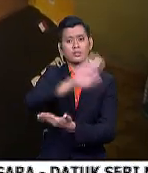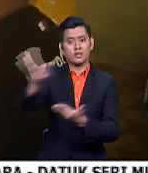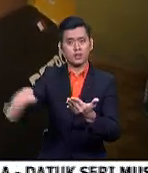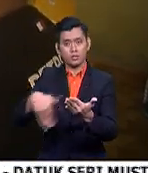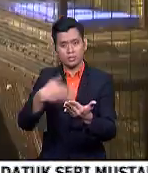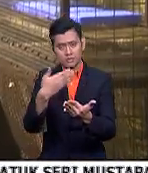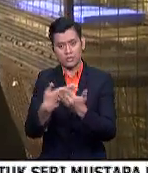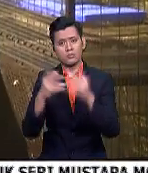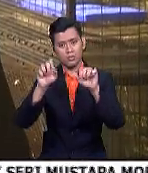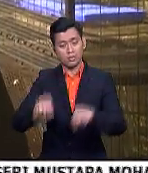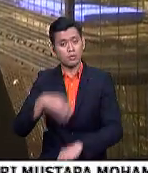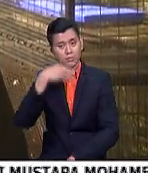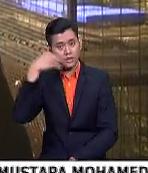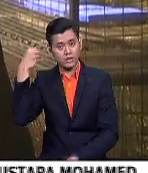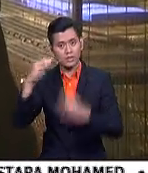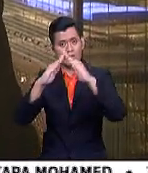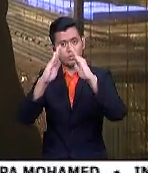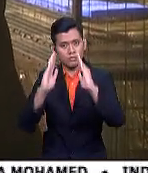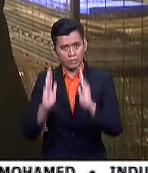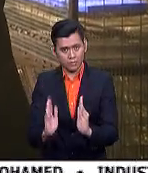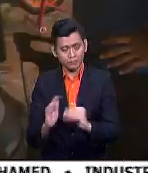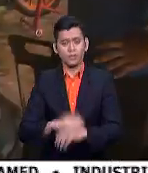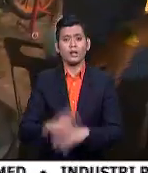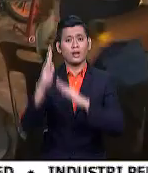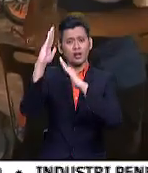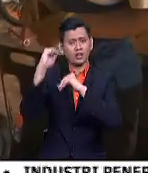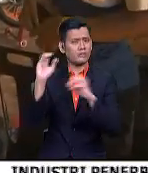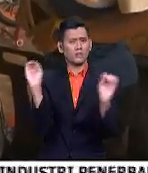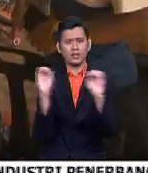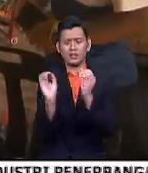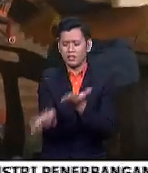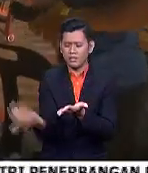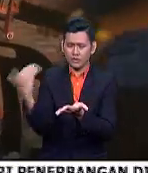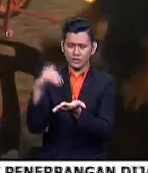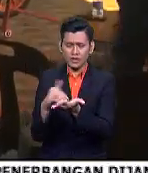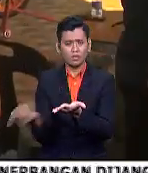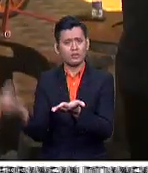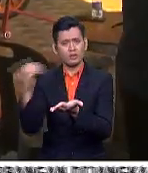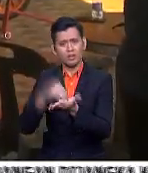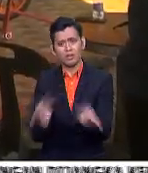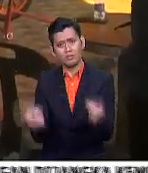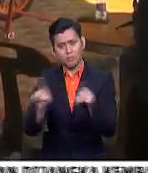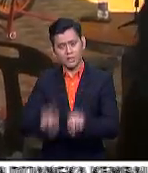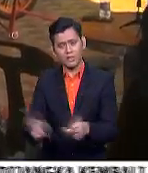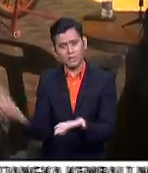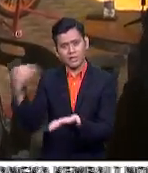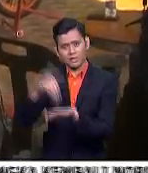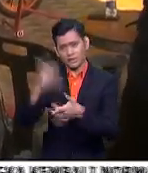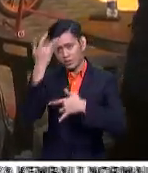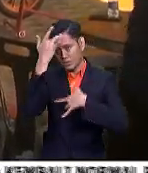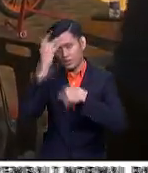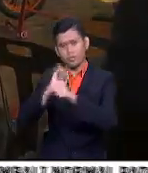berharap agar insiden pahit yang menimpa mereka tidak berulang dan berlaku kepada orang lain.